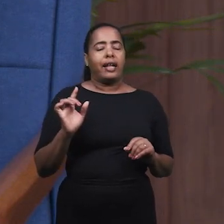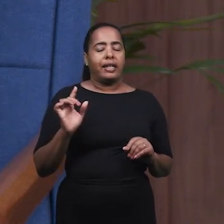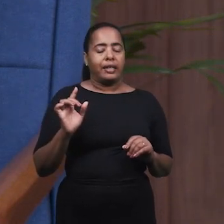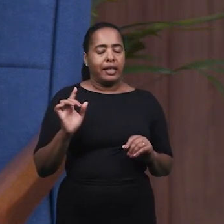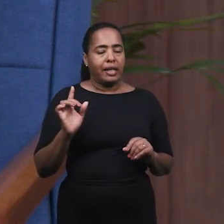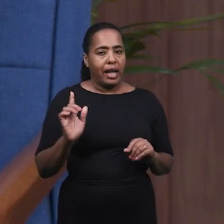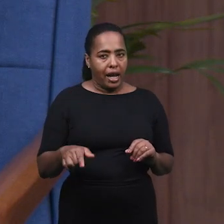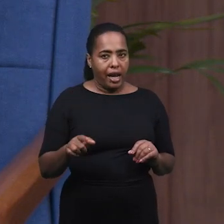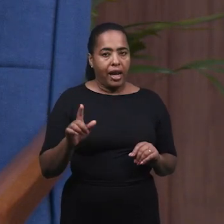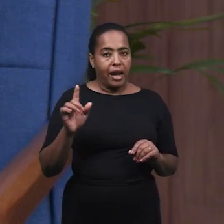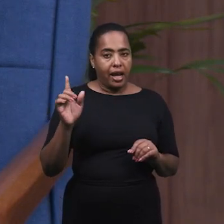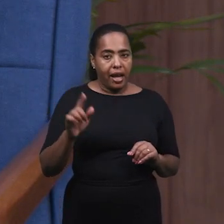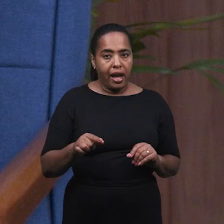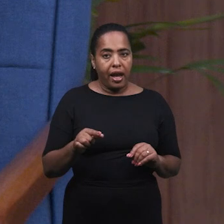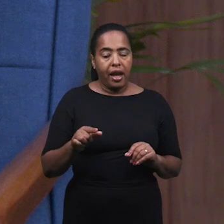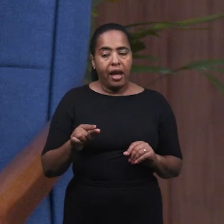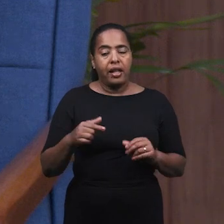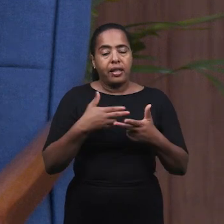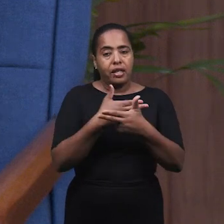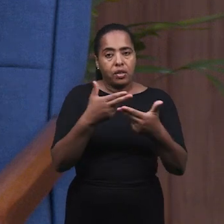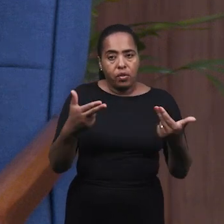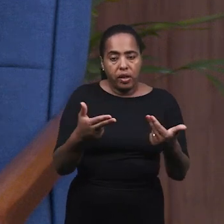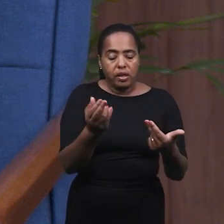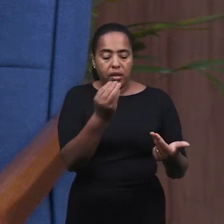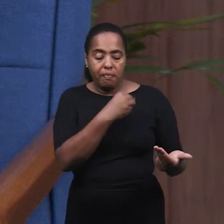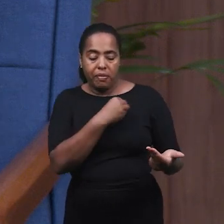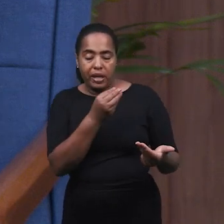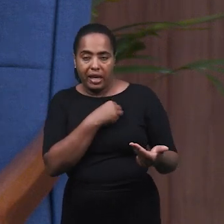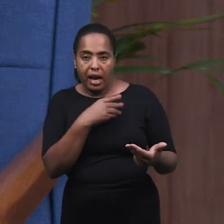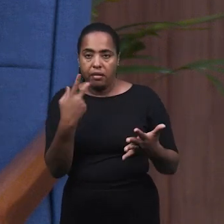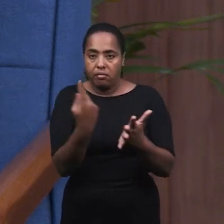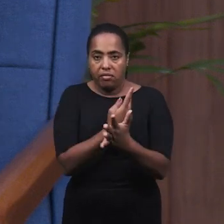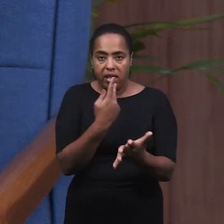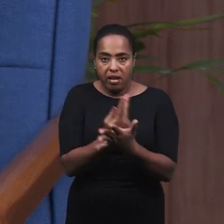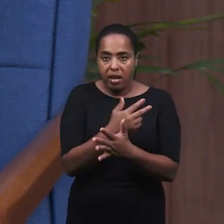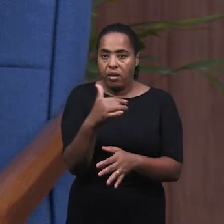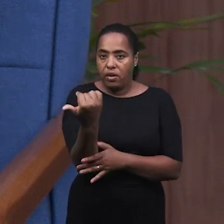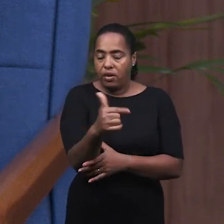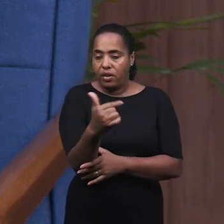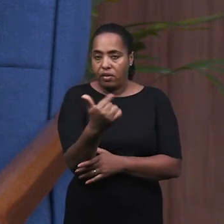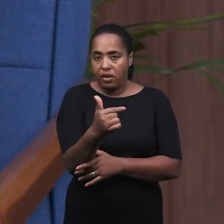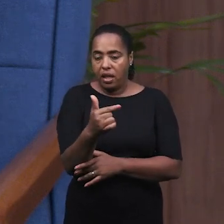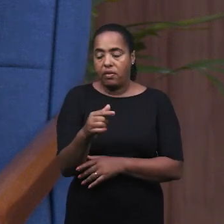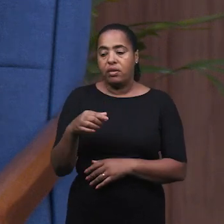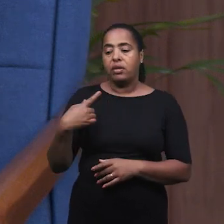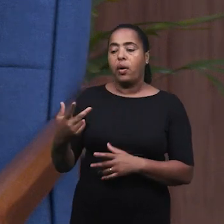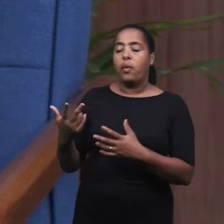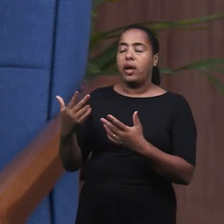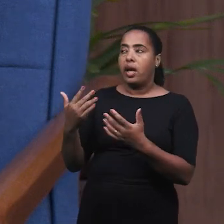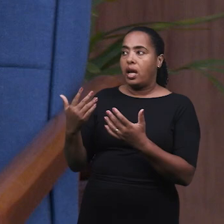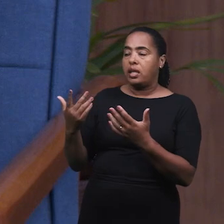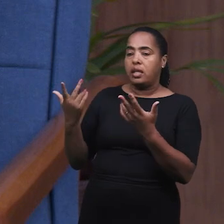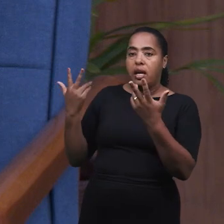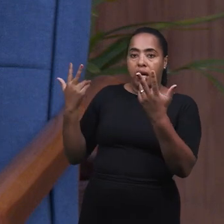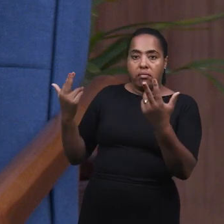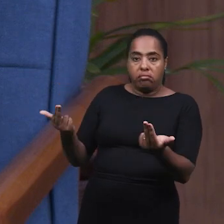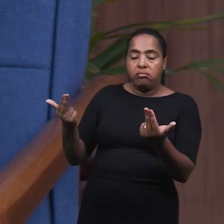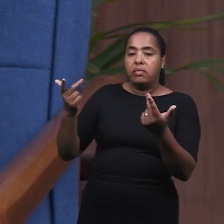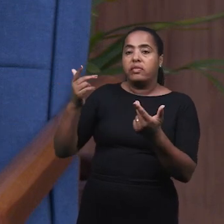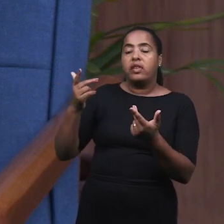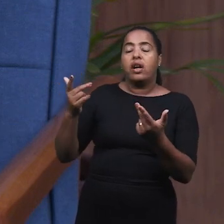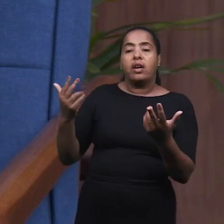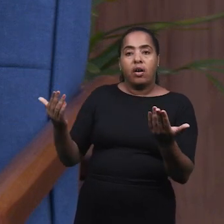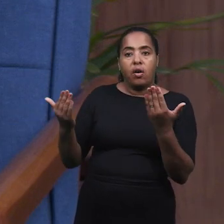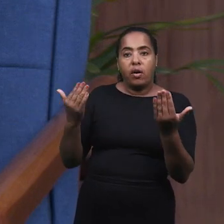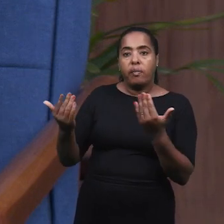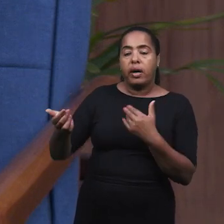ceux qui n'ont pas péché, dont ceux qui n'ont pas commis des erreurs, ils, ils, ils se présentent comme un type